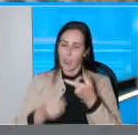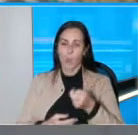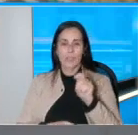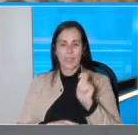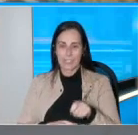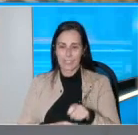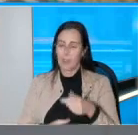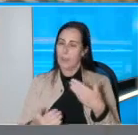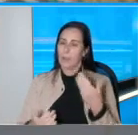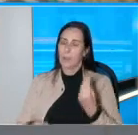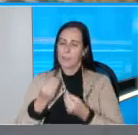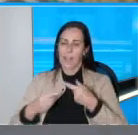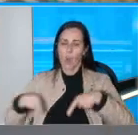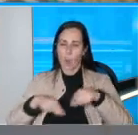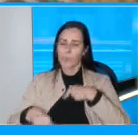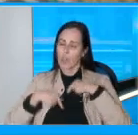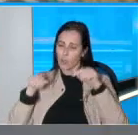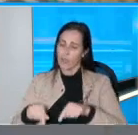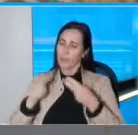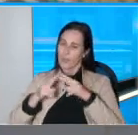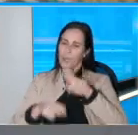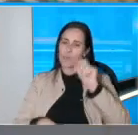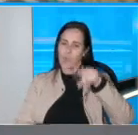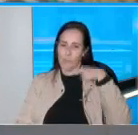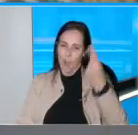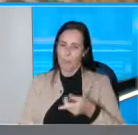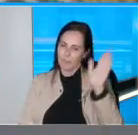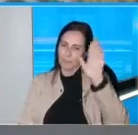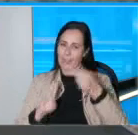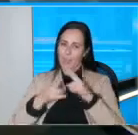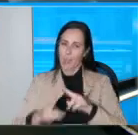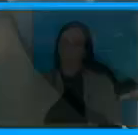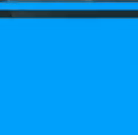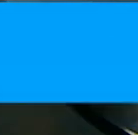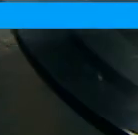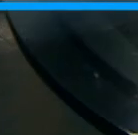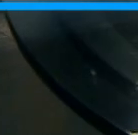ערוץ כנסת, משחק חוץ ביוטיוב, אנחנו שם, ונתראה גם בשבוע הבא. להתראות.